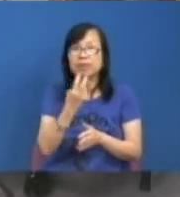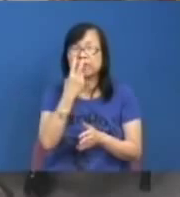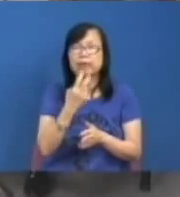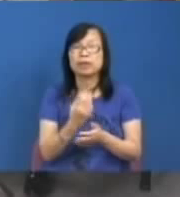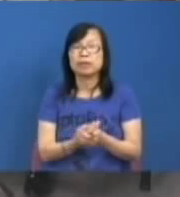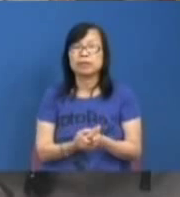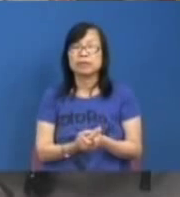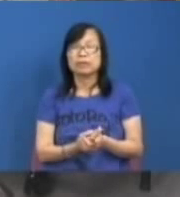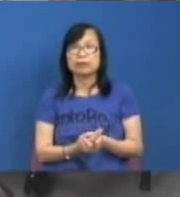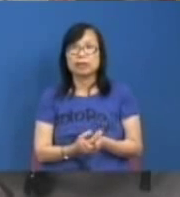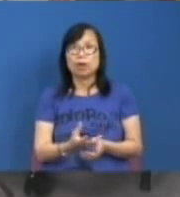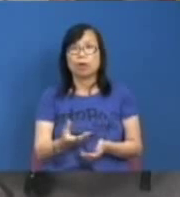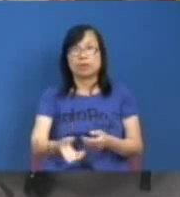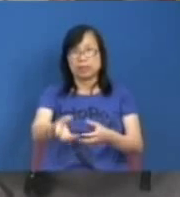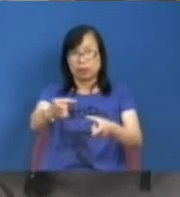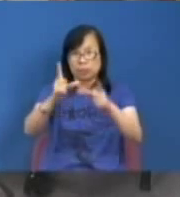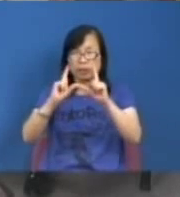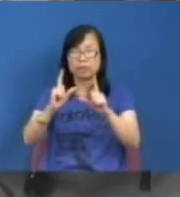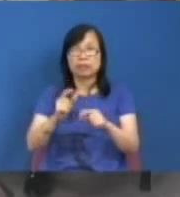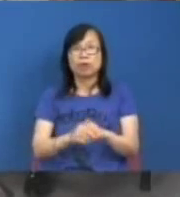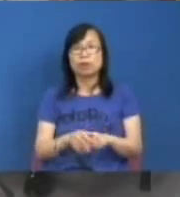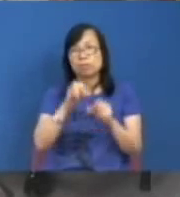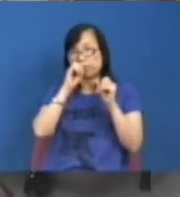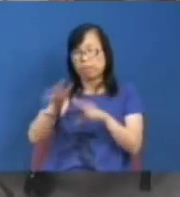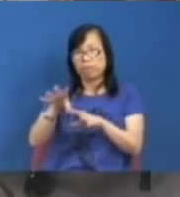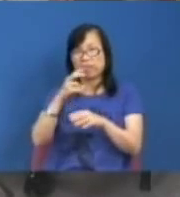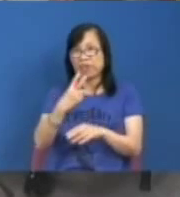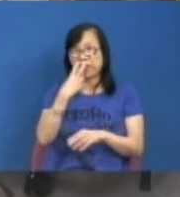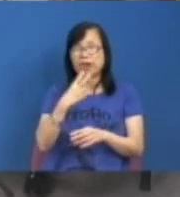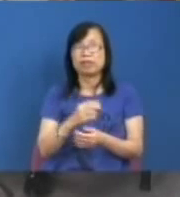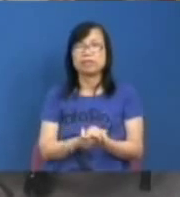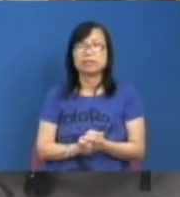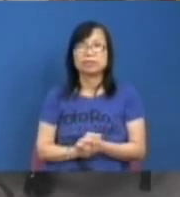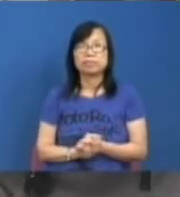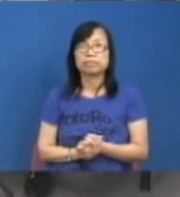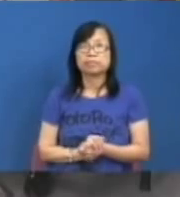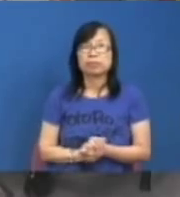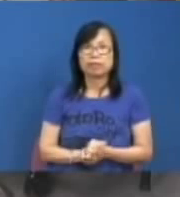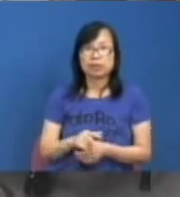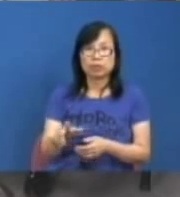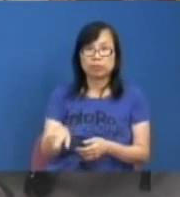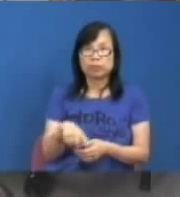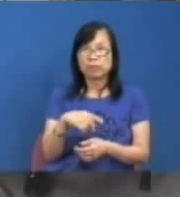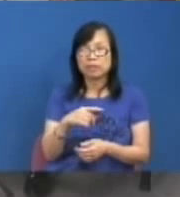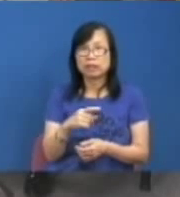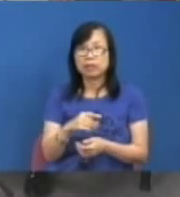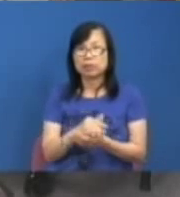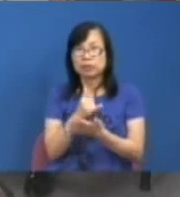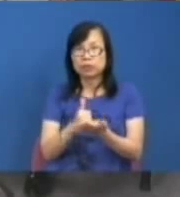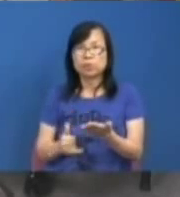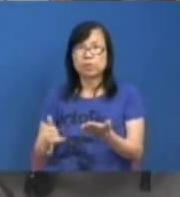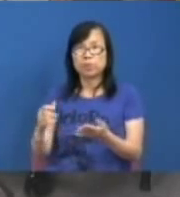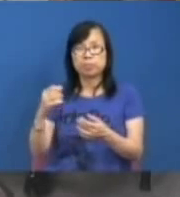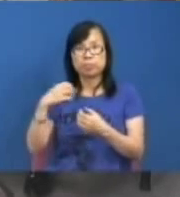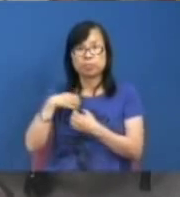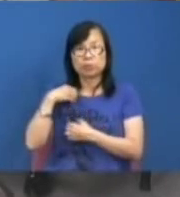吸回收嗰個廢氣嗰個管道入邊咧，係會發現或者產生到呢隻退伍軍人症。咁